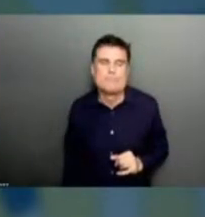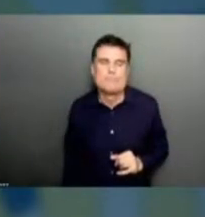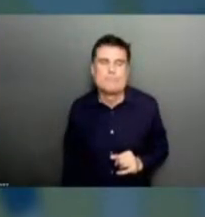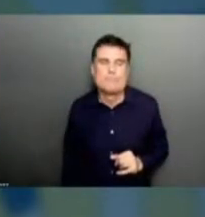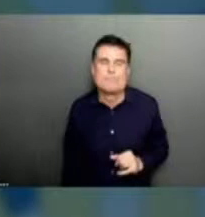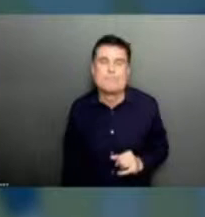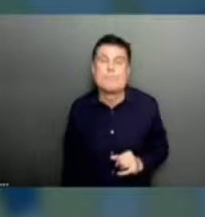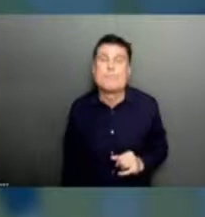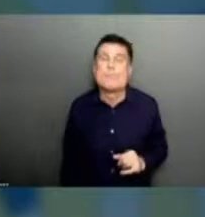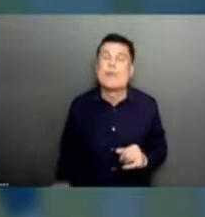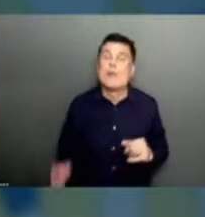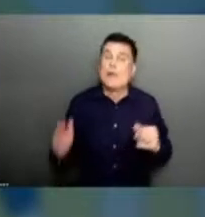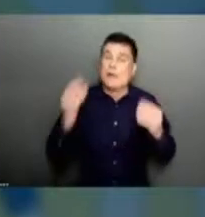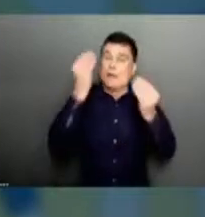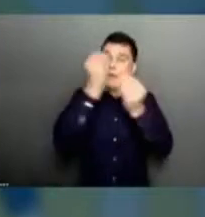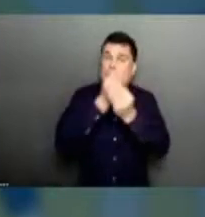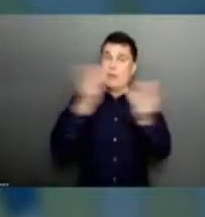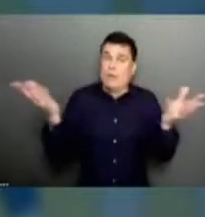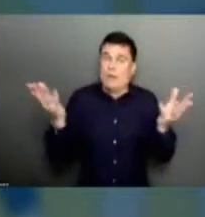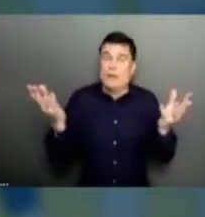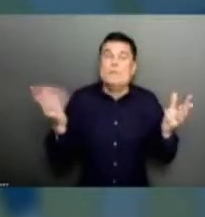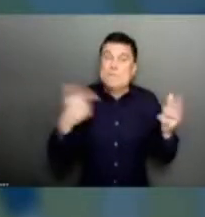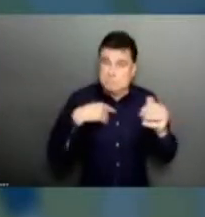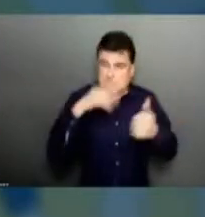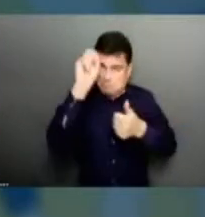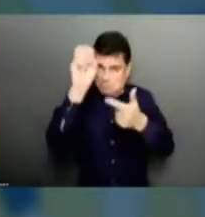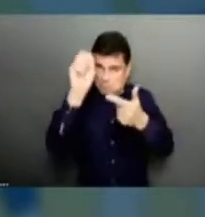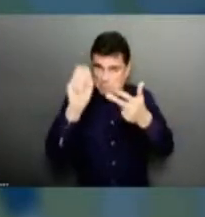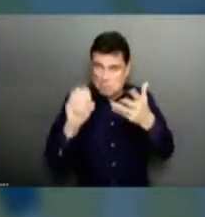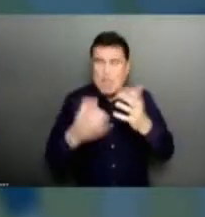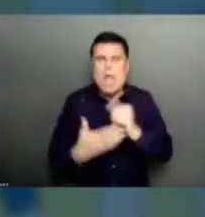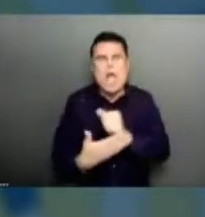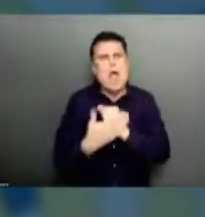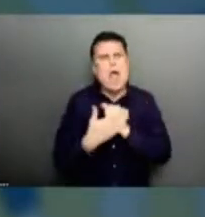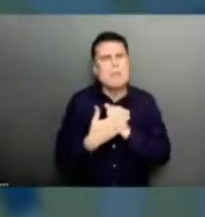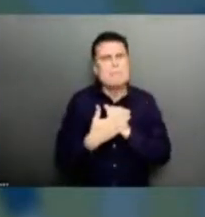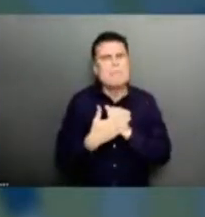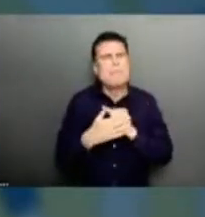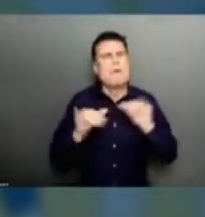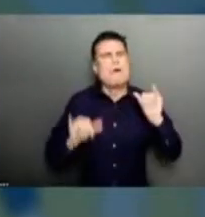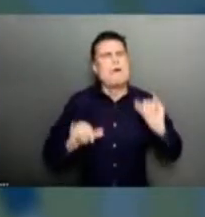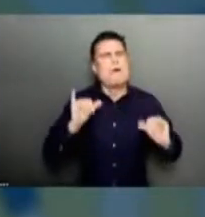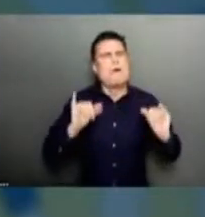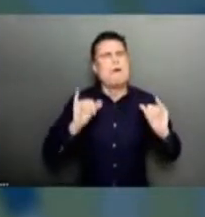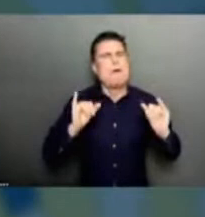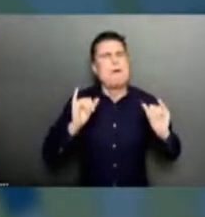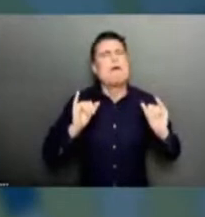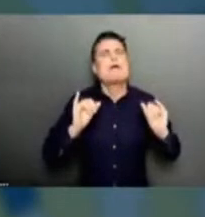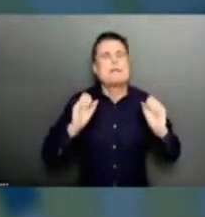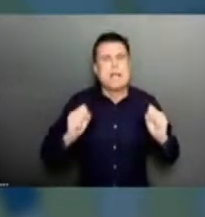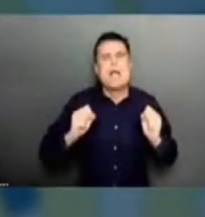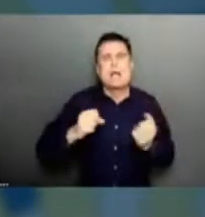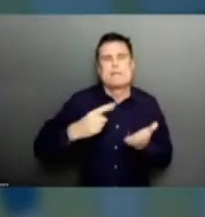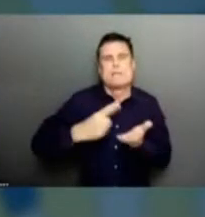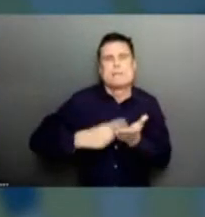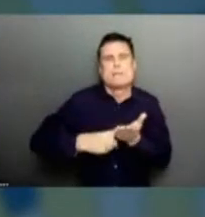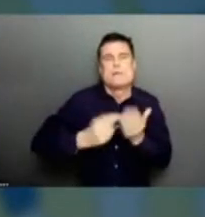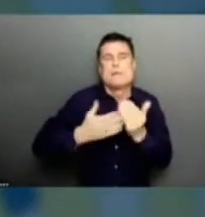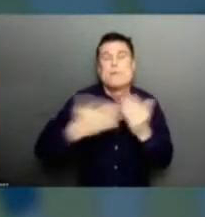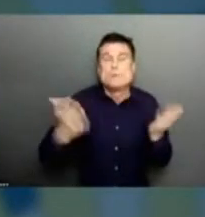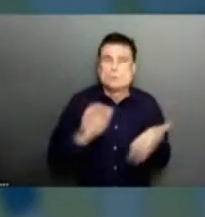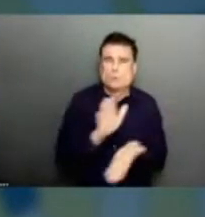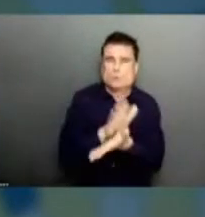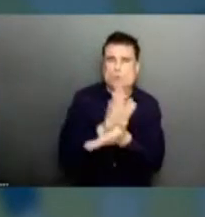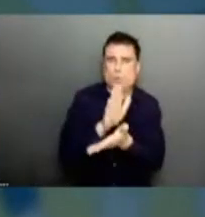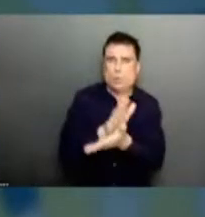understand the impact that going back to school has on the pandemic, and these are measures that we've been following. 我们